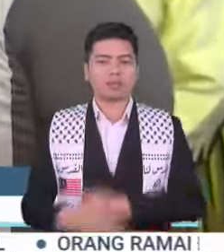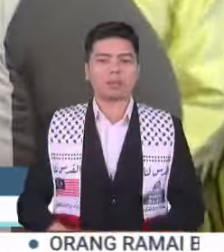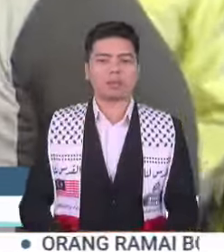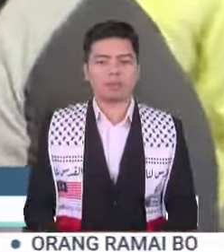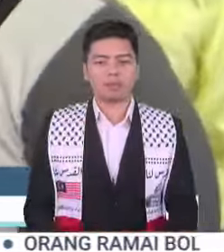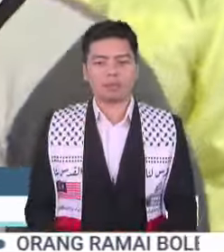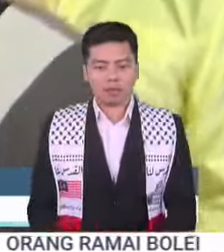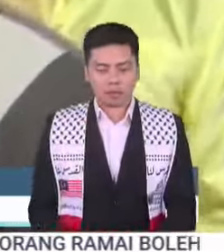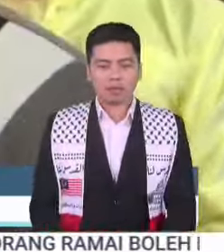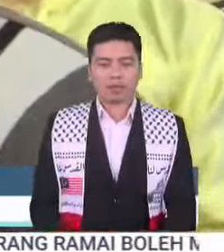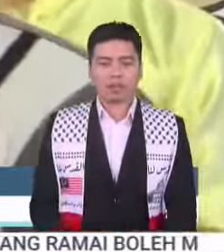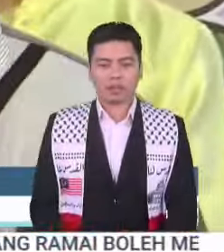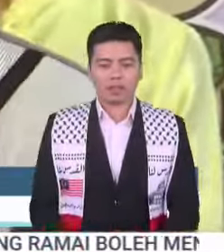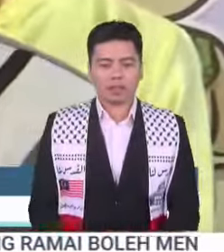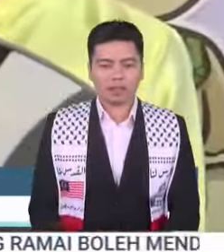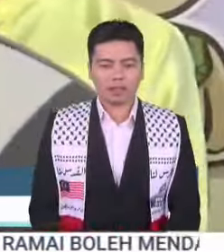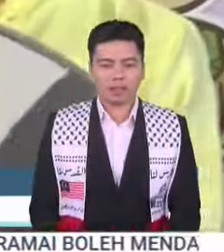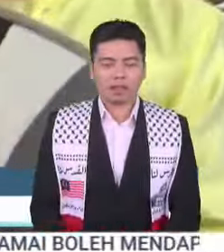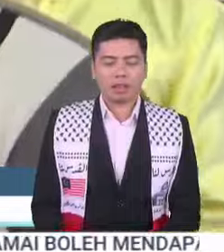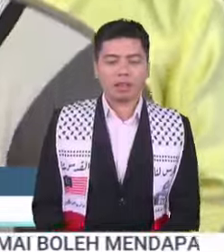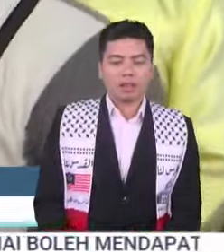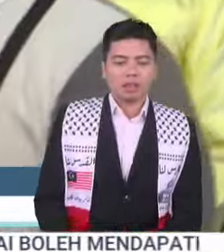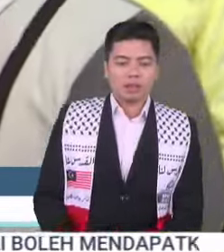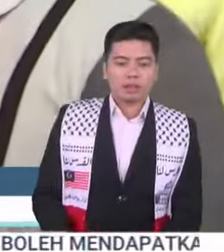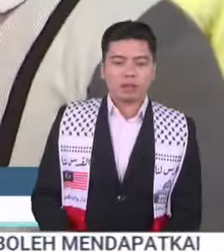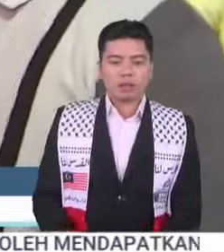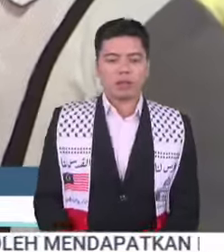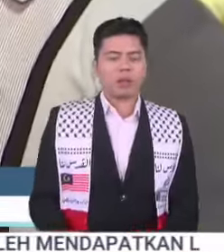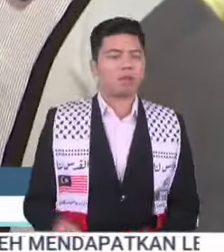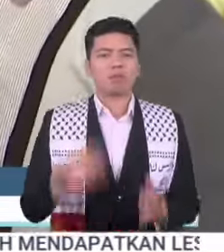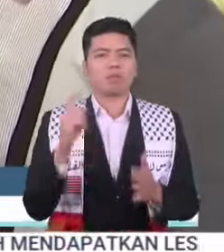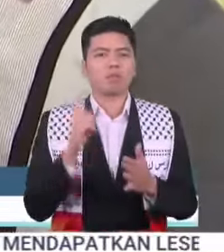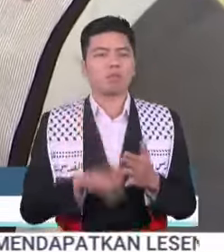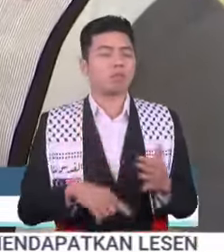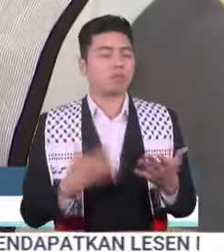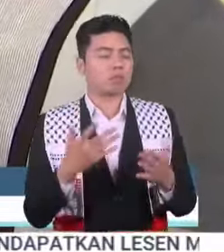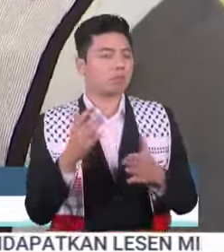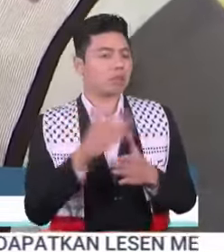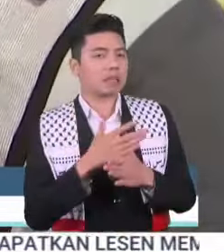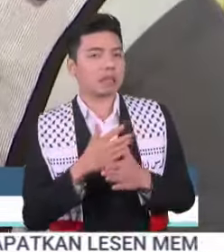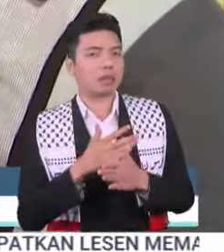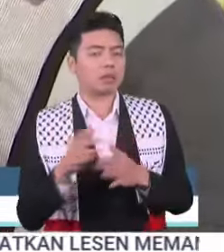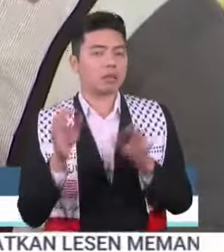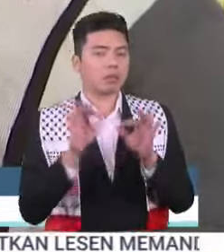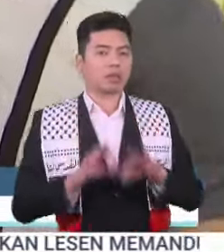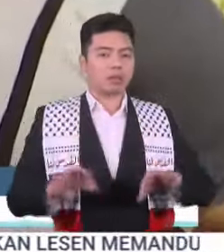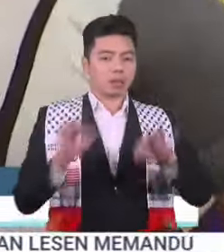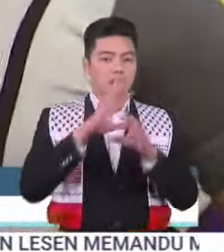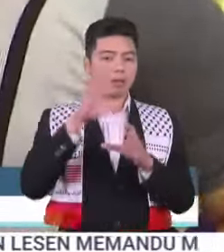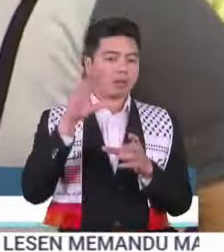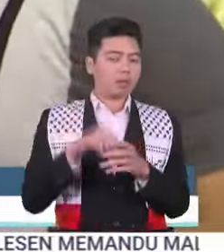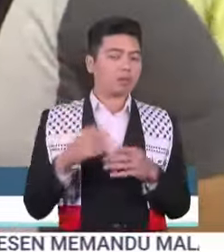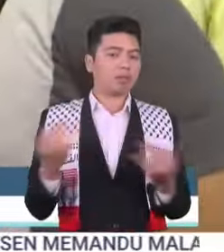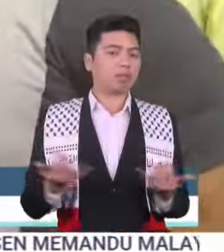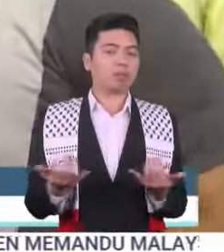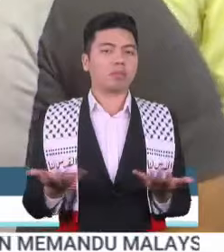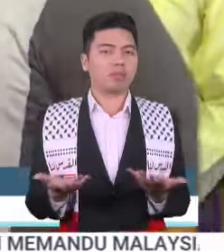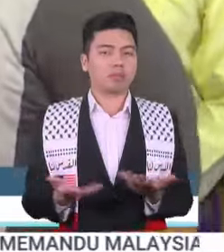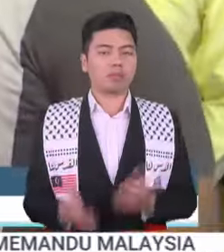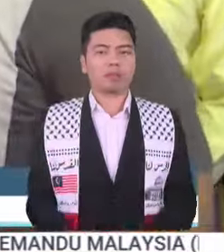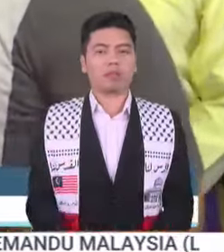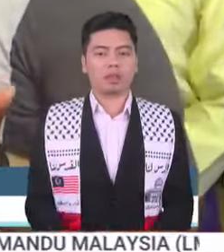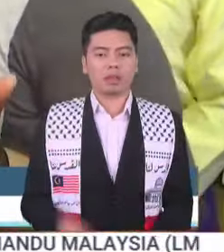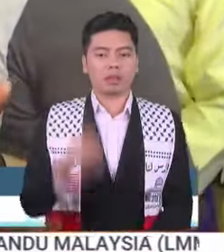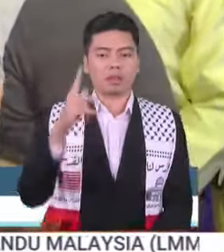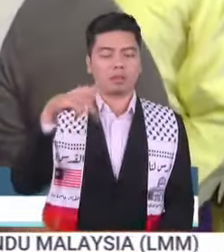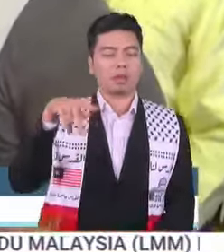terima kasih, Puan. Okey, Tuan. Apa pengisian istimewa di reruai KPN ini? Okey, dari KPN, kami